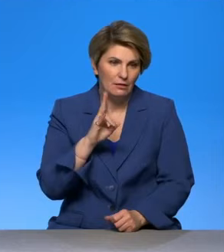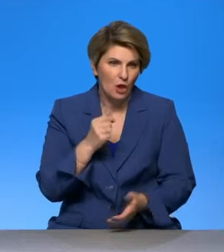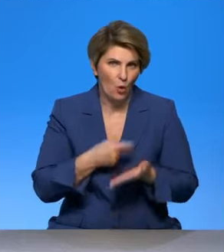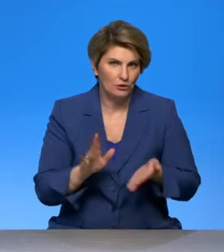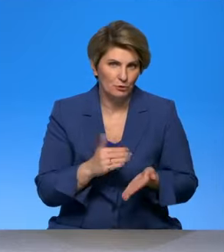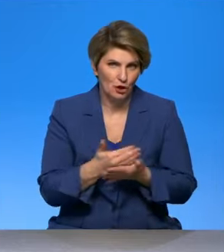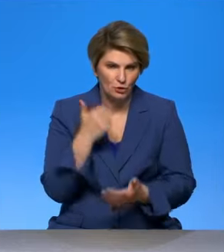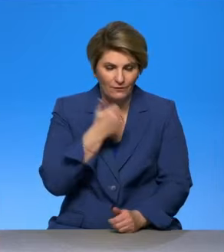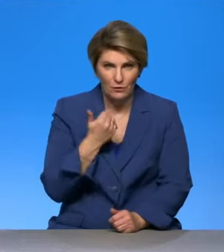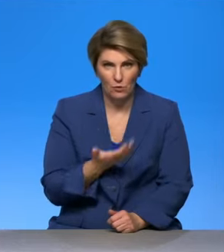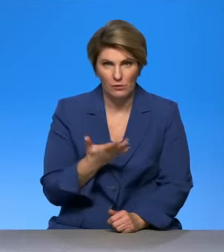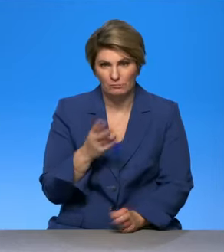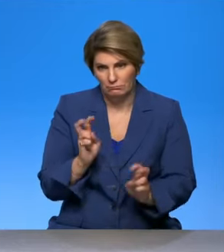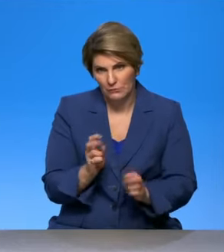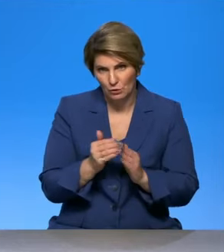подзаработать. Ну, вот,